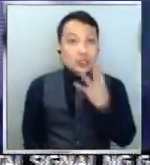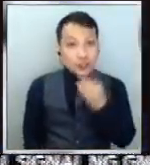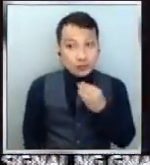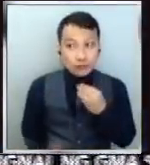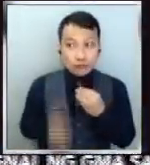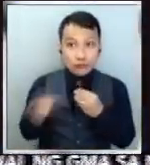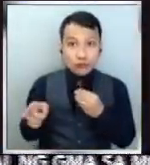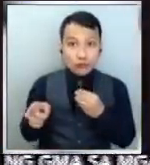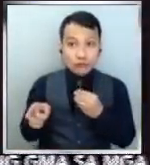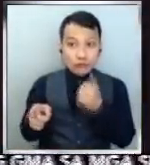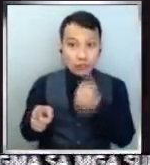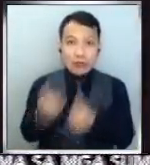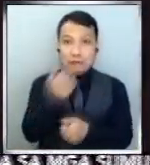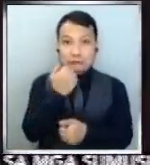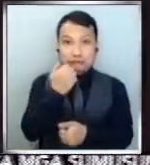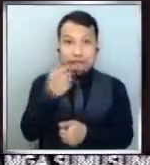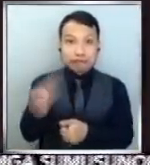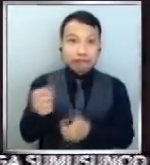babae.